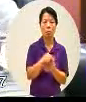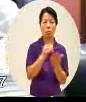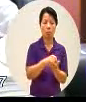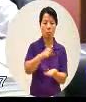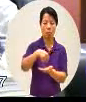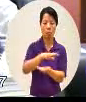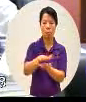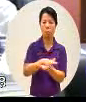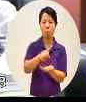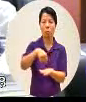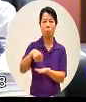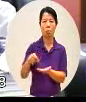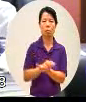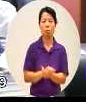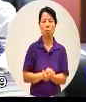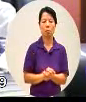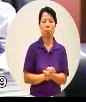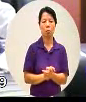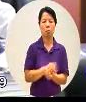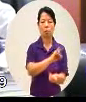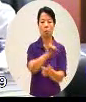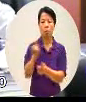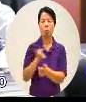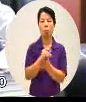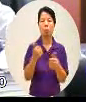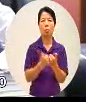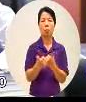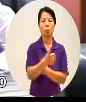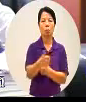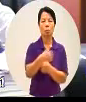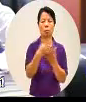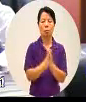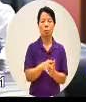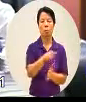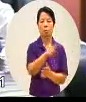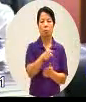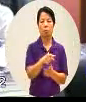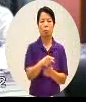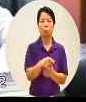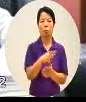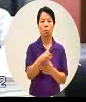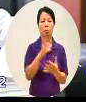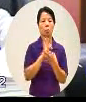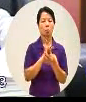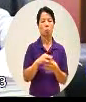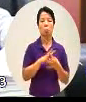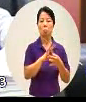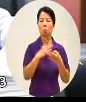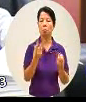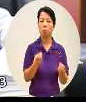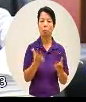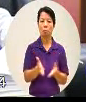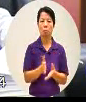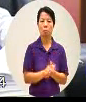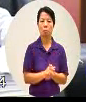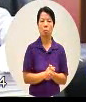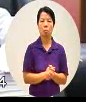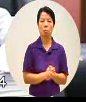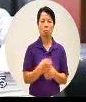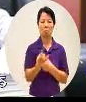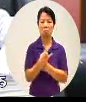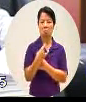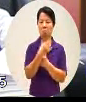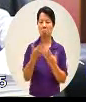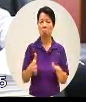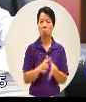写，糊弄这一些市议员，认为我们都没在看是不是？啊，我们都不关心是不是？我都要跟